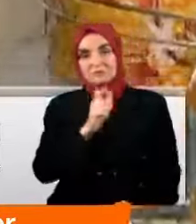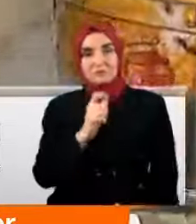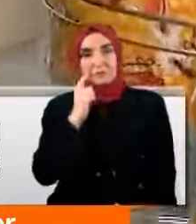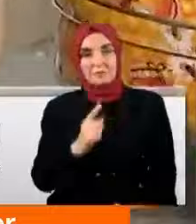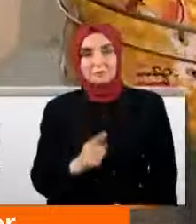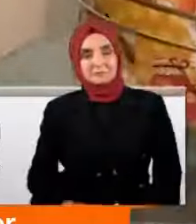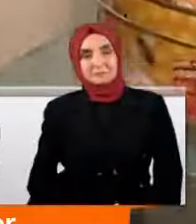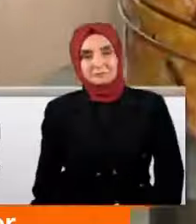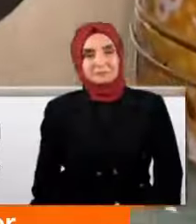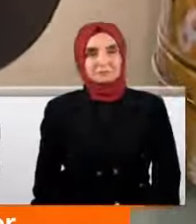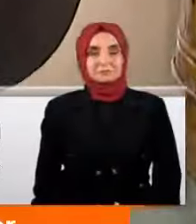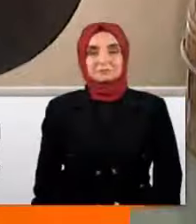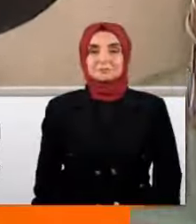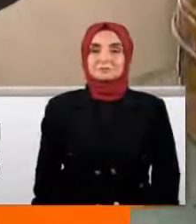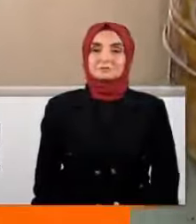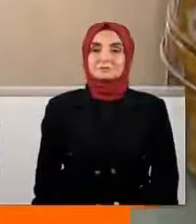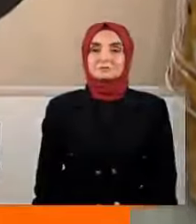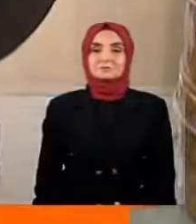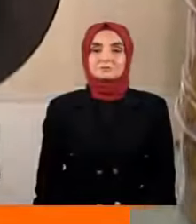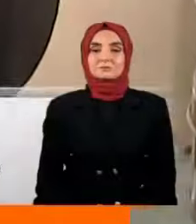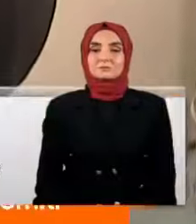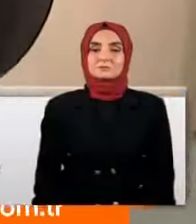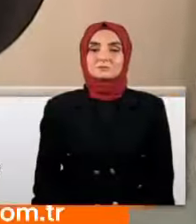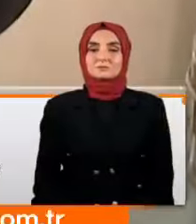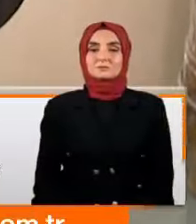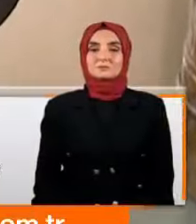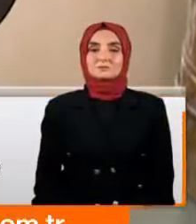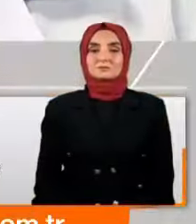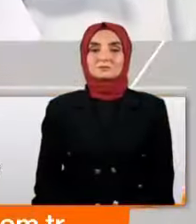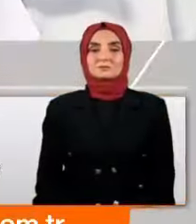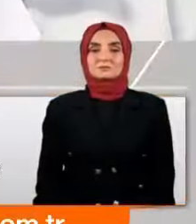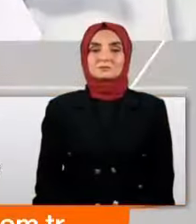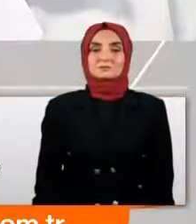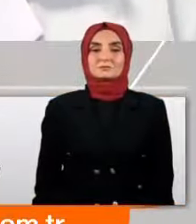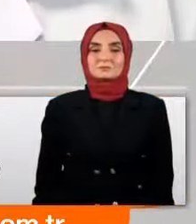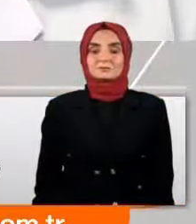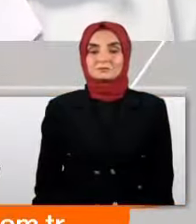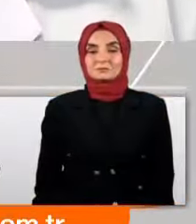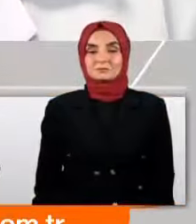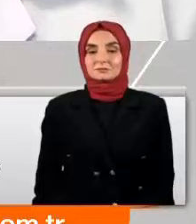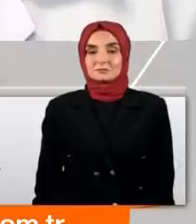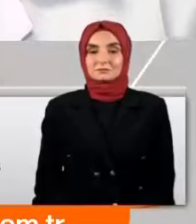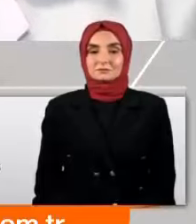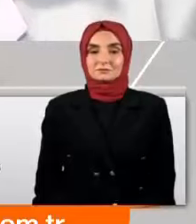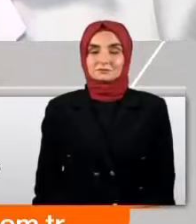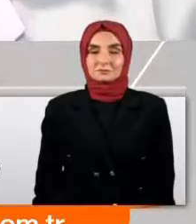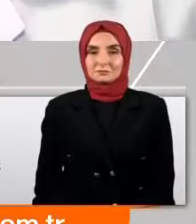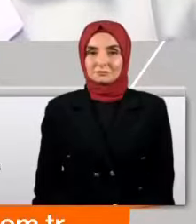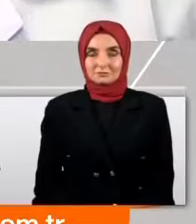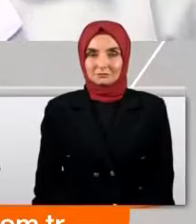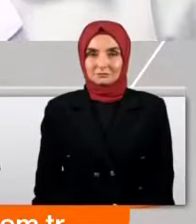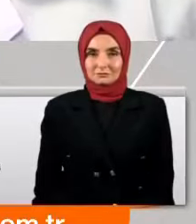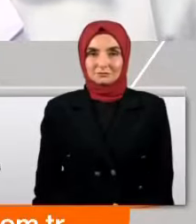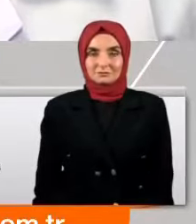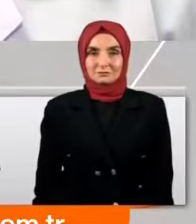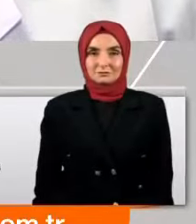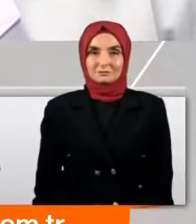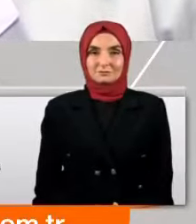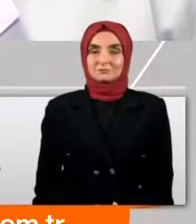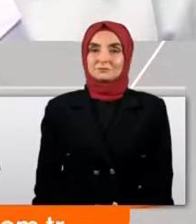Ancak ve ancak analiz sonucunda sahte olup olmadığını anlarsınız. Biz tüketici olarak balı kesin anlayabileceğimiz bir metot